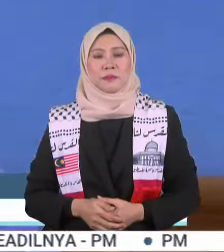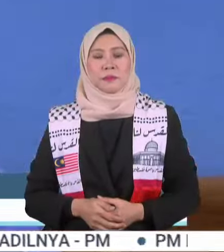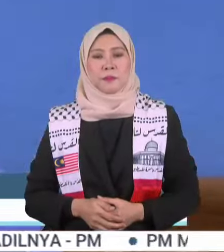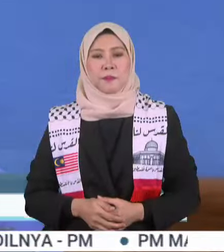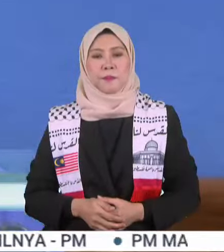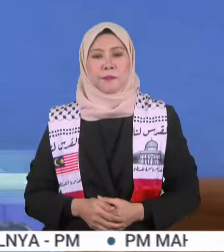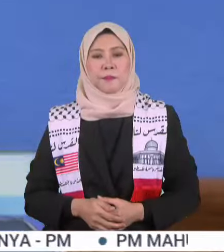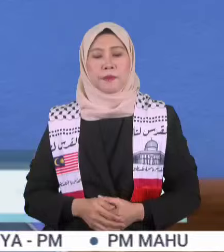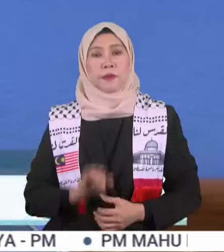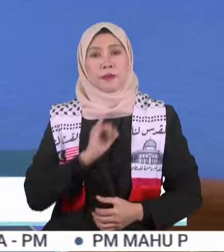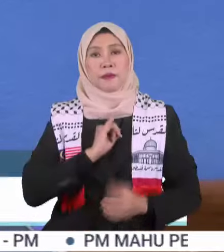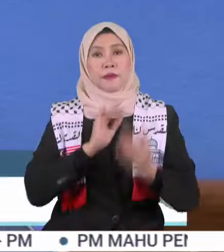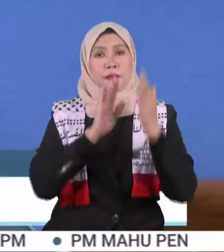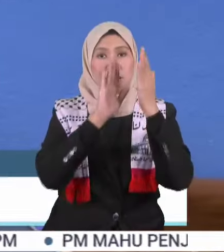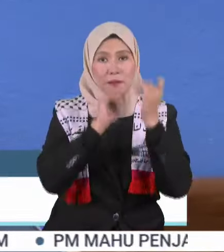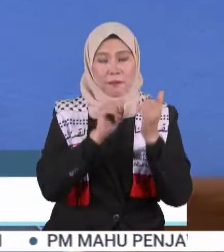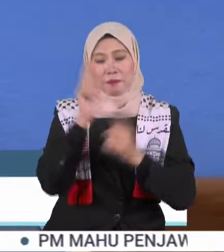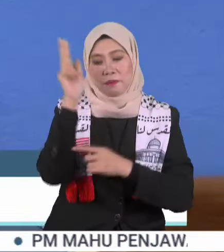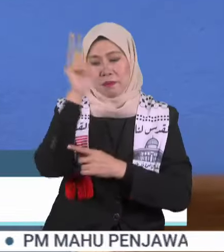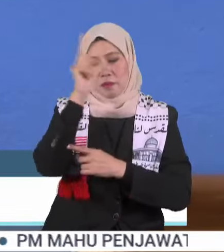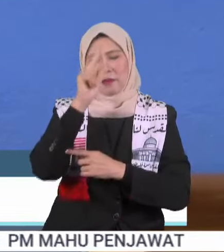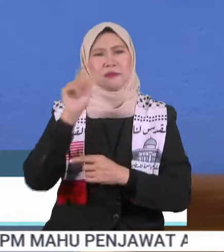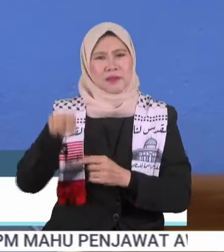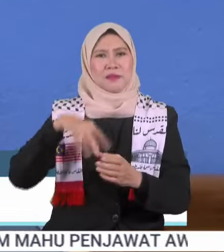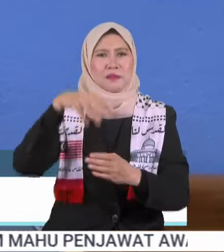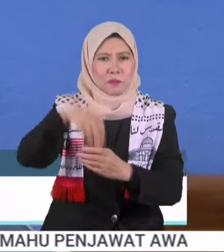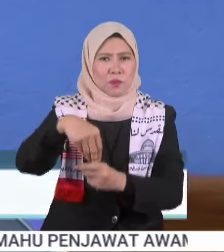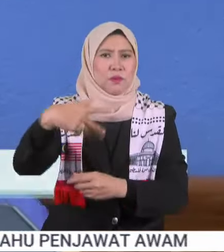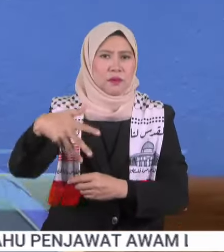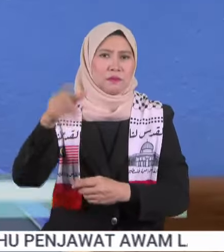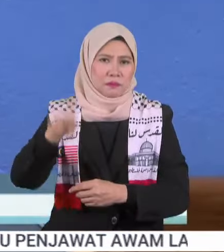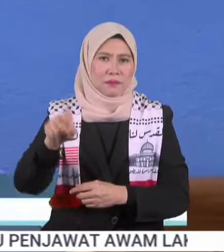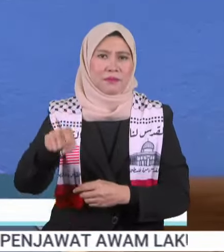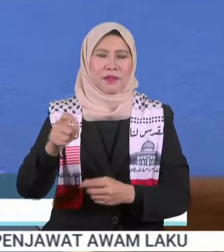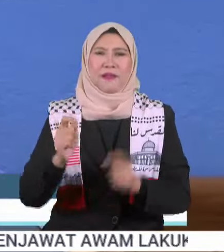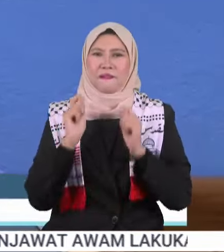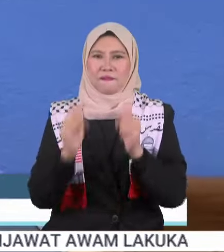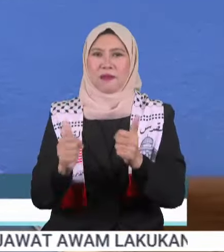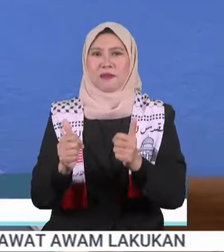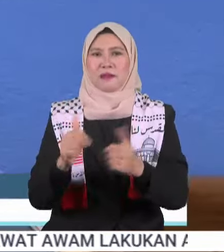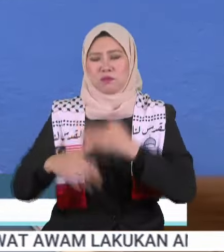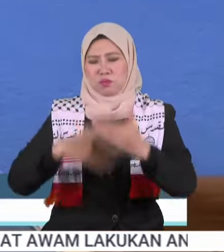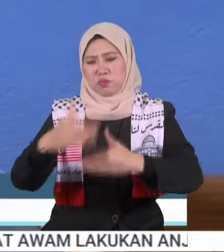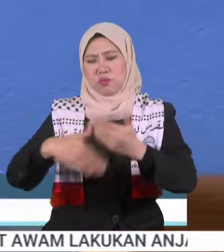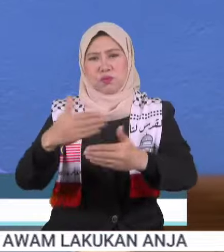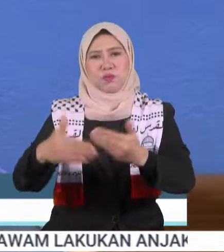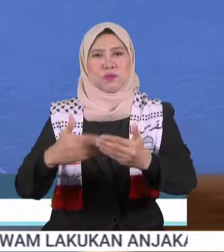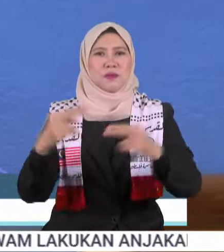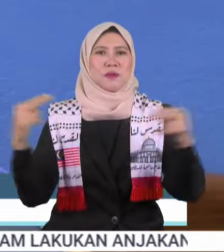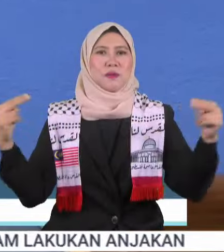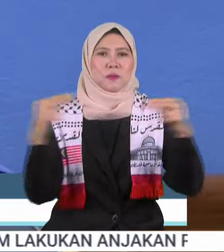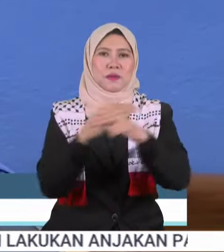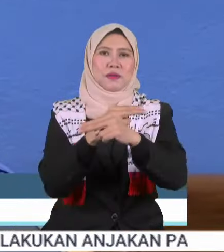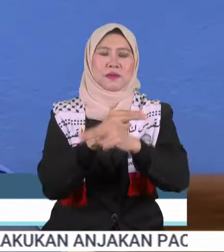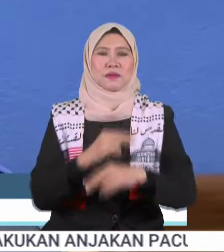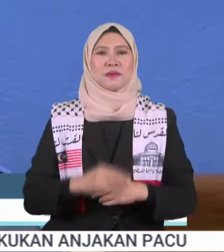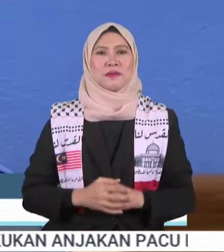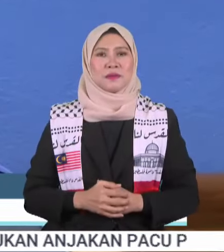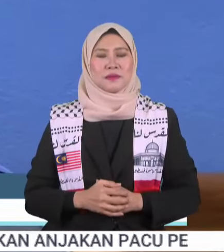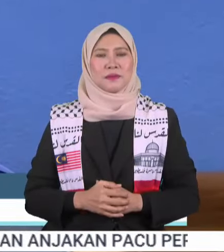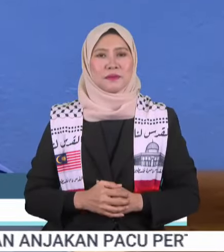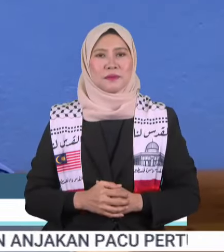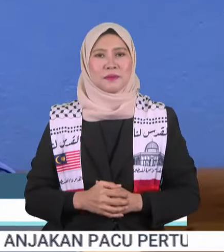Jadi saya mengharapkan supaya kerajaan campur tanganlah untuk mempercepatkan segala proses kerja tu